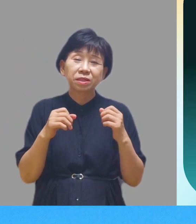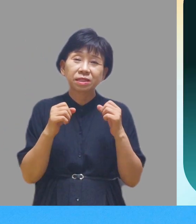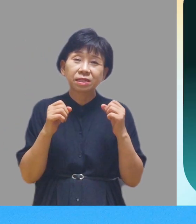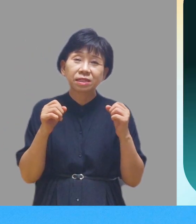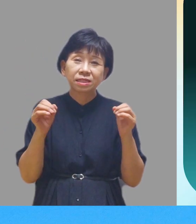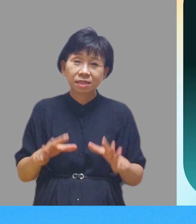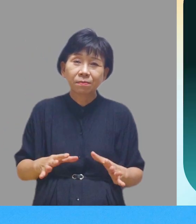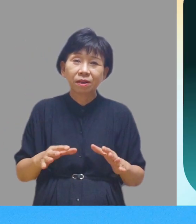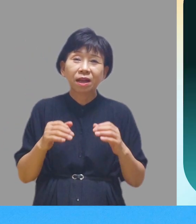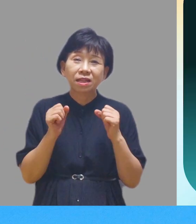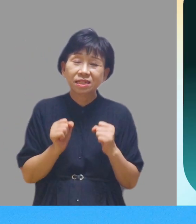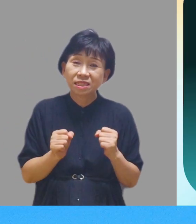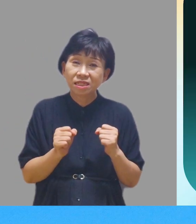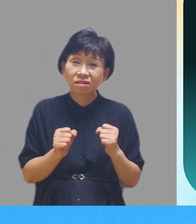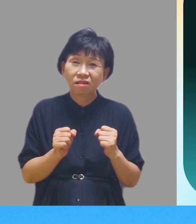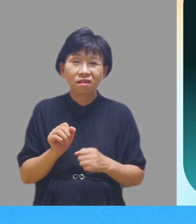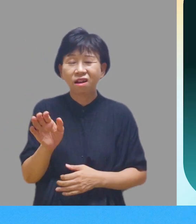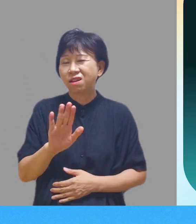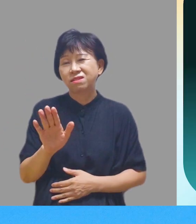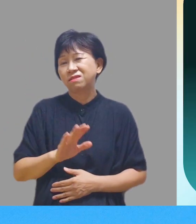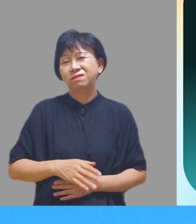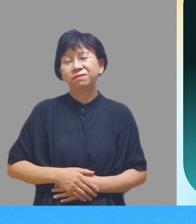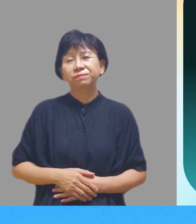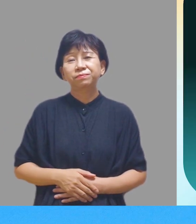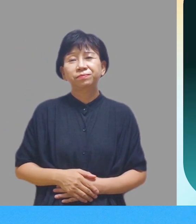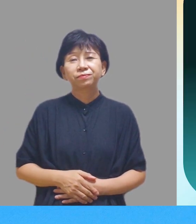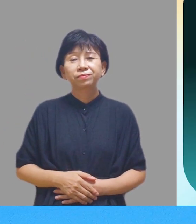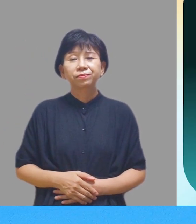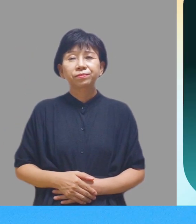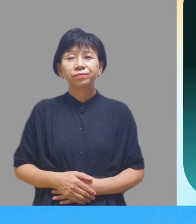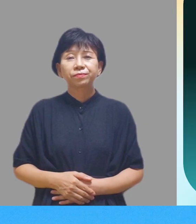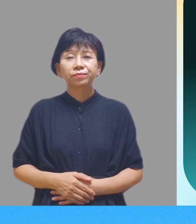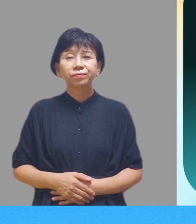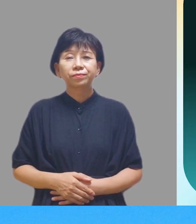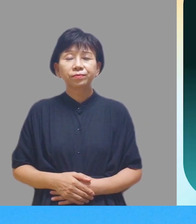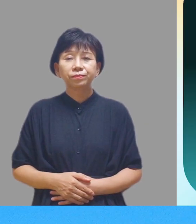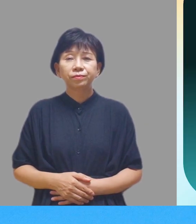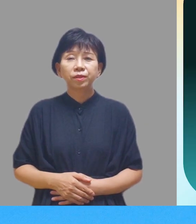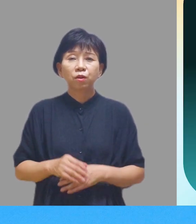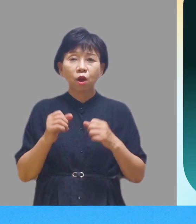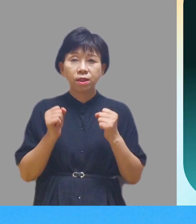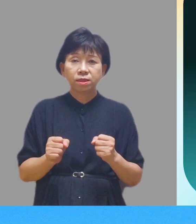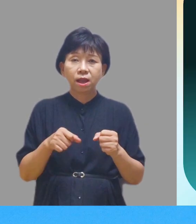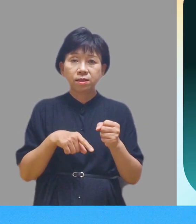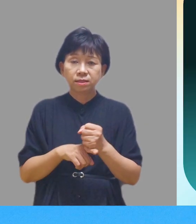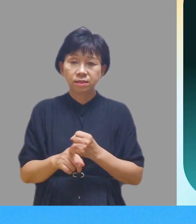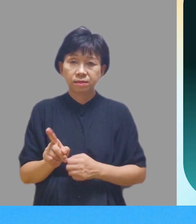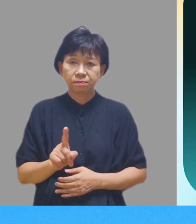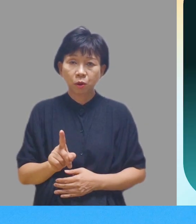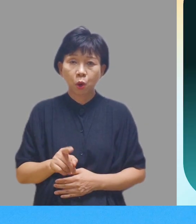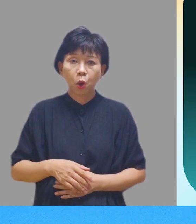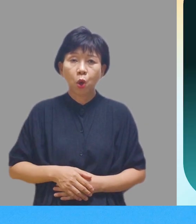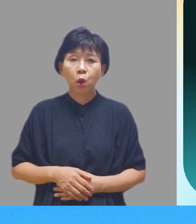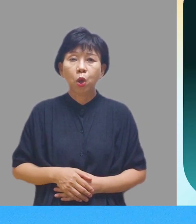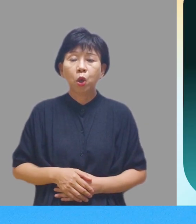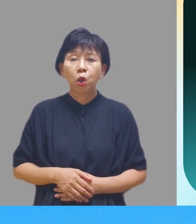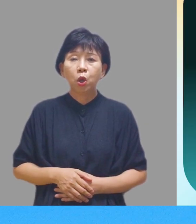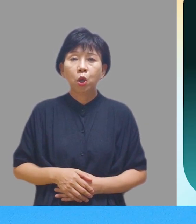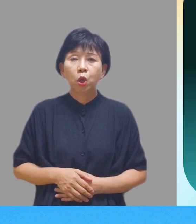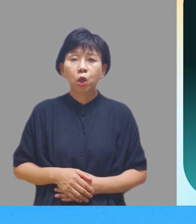집으로 돌아오잖아요. 그런 의미가 아닙니다. 여기서 거하다라고 하는 것은요, 여기 적어드린